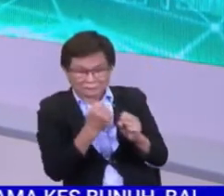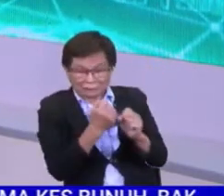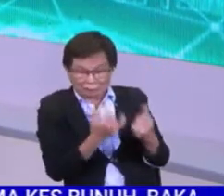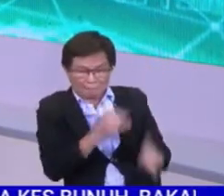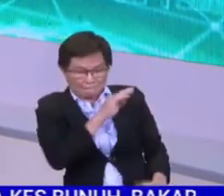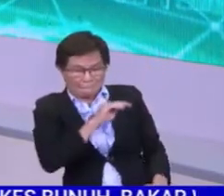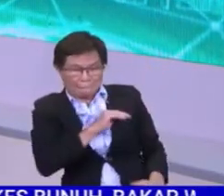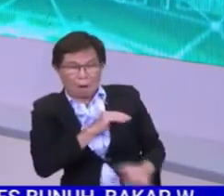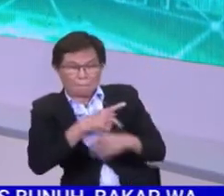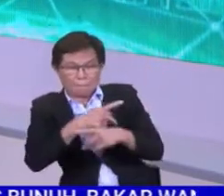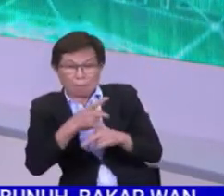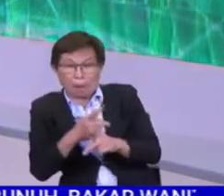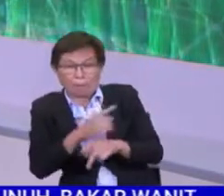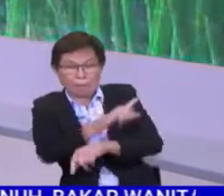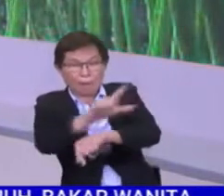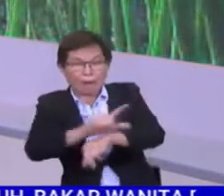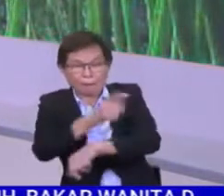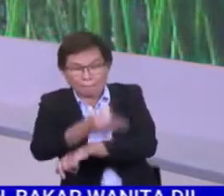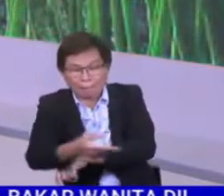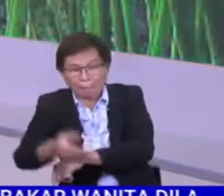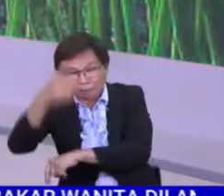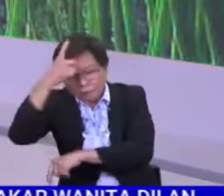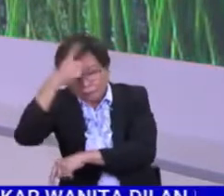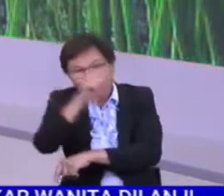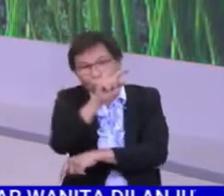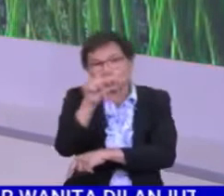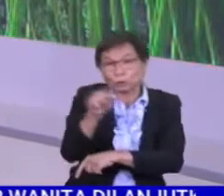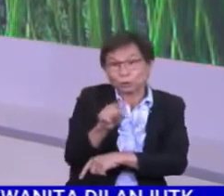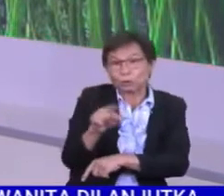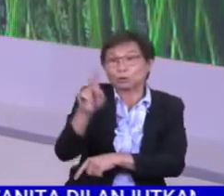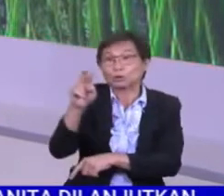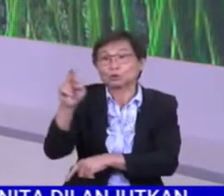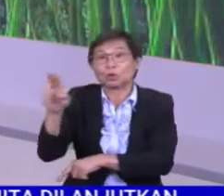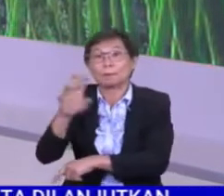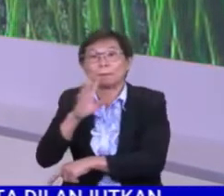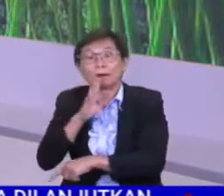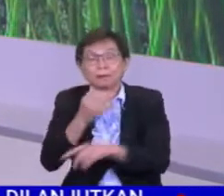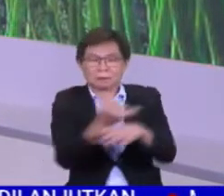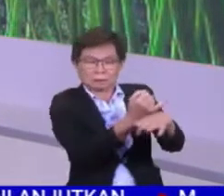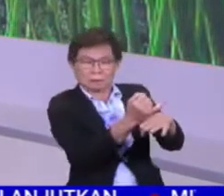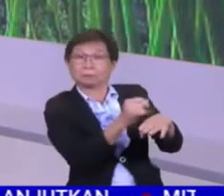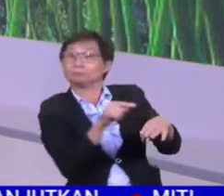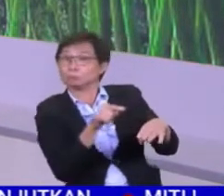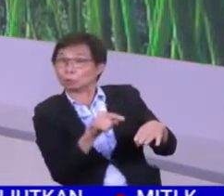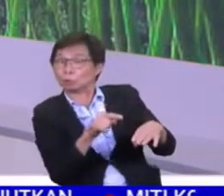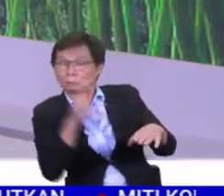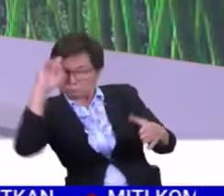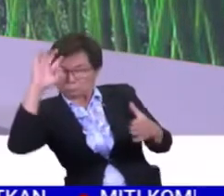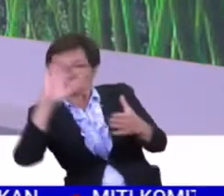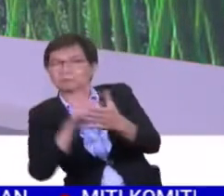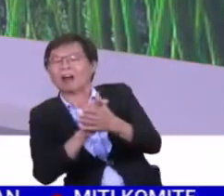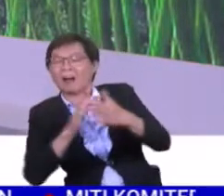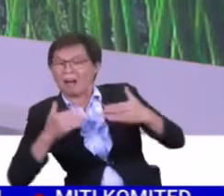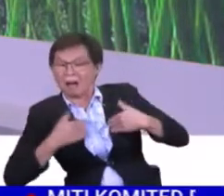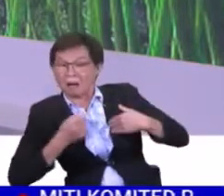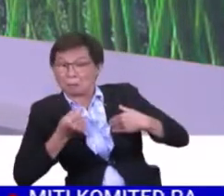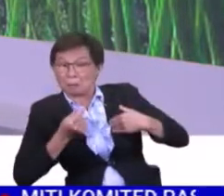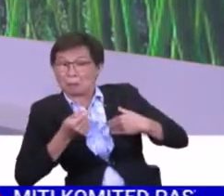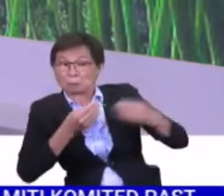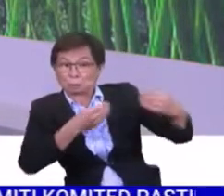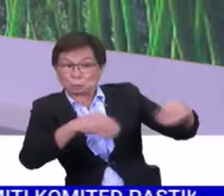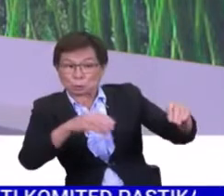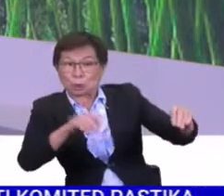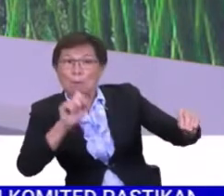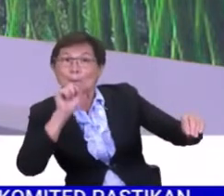Menteri Perusahaan Perladangan dan Komoditi Dato' Zuraida Kamarudin berkata, industri berkenaan diyakini mempunyai nilai komersial